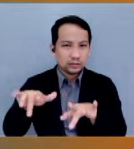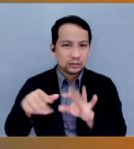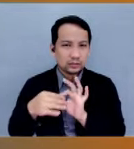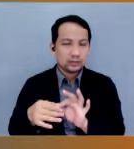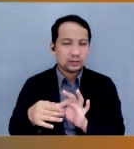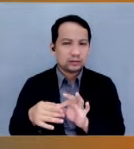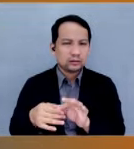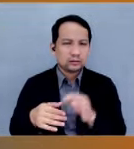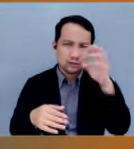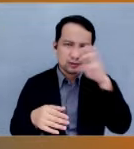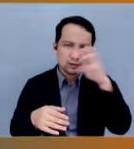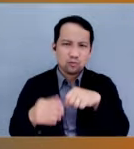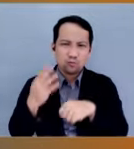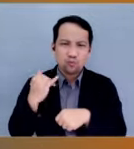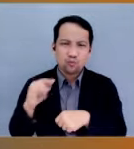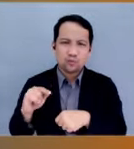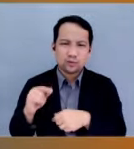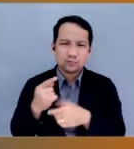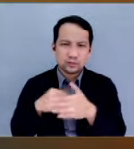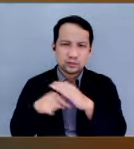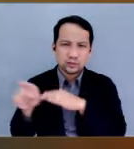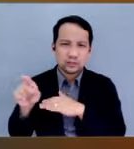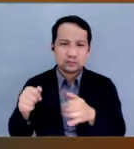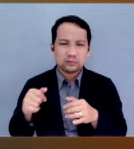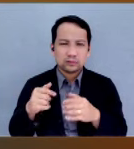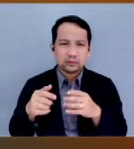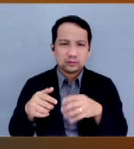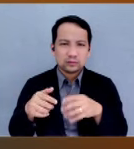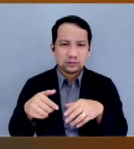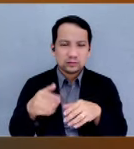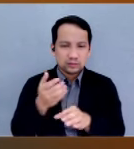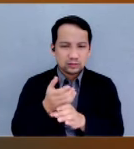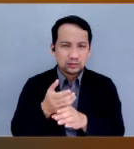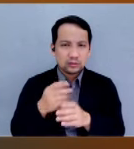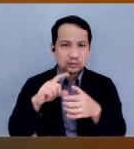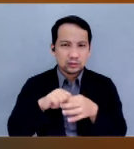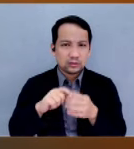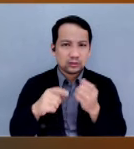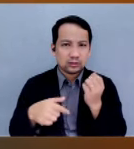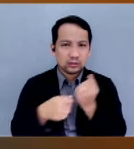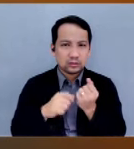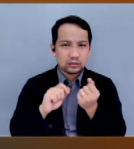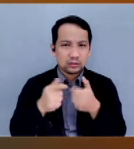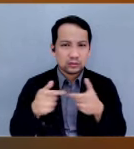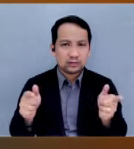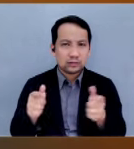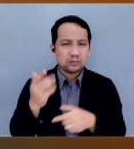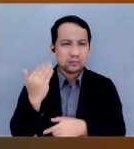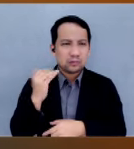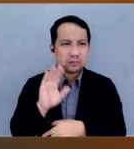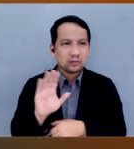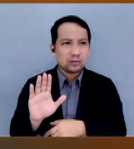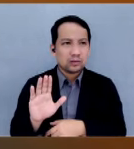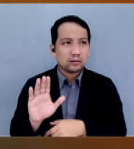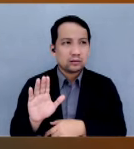naman niya kung paano nakalabas ang kanyang aso. Kalak naman po yung gate namin kaya imposible pong nakalabas.